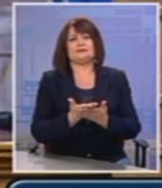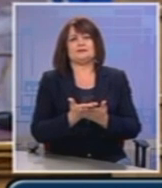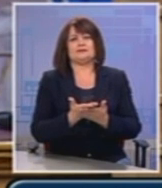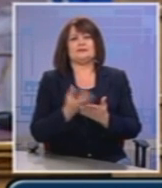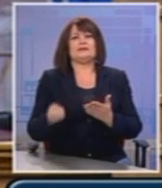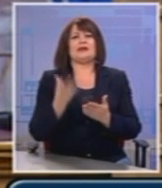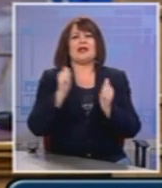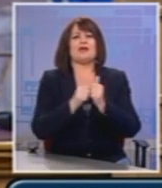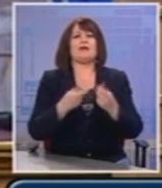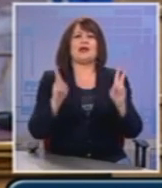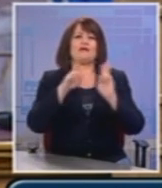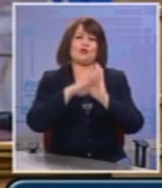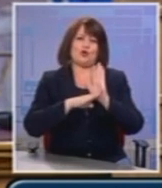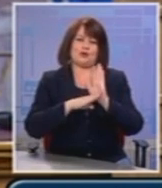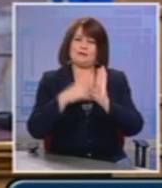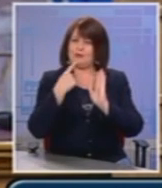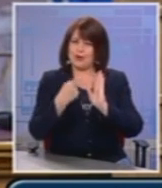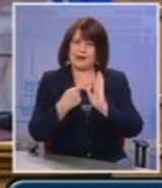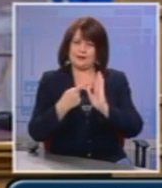νεοφιλελεύθερου προγράμματος